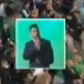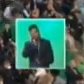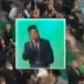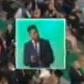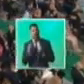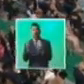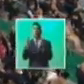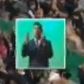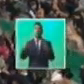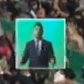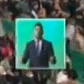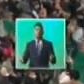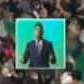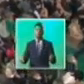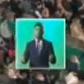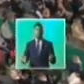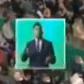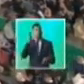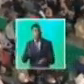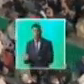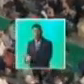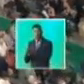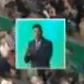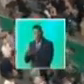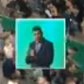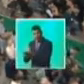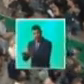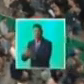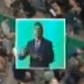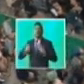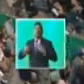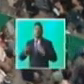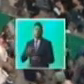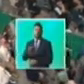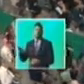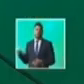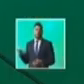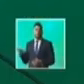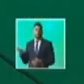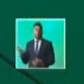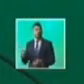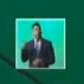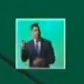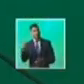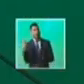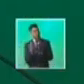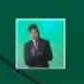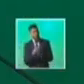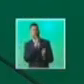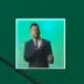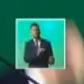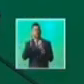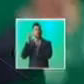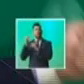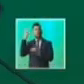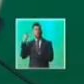καμία προσπάθεια για σχηματισμό κυβέρνησης. Μάλιστα, συζητούν και για τρίτες εκλογές. Το ΠΑΣΟΚ,